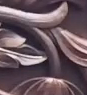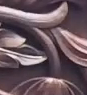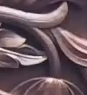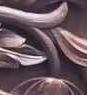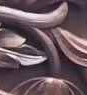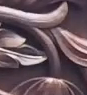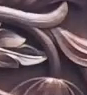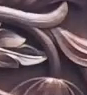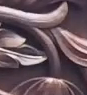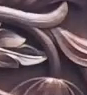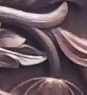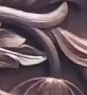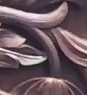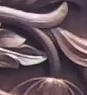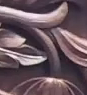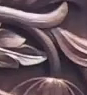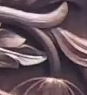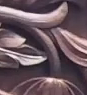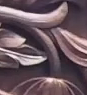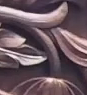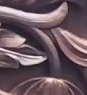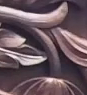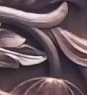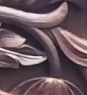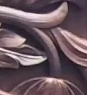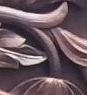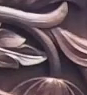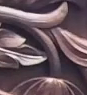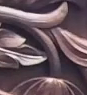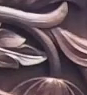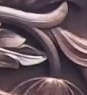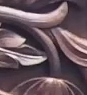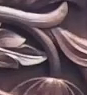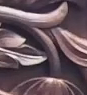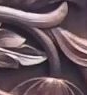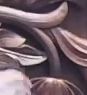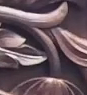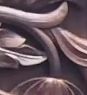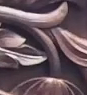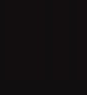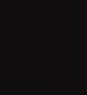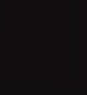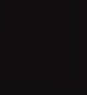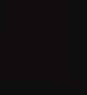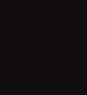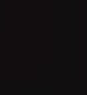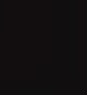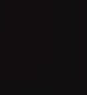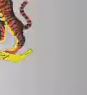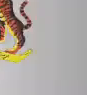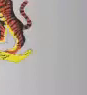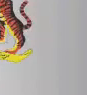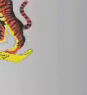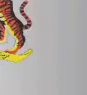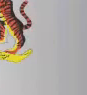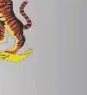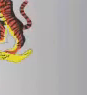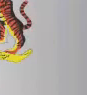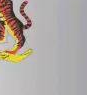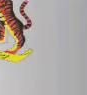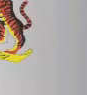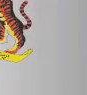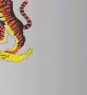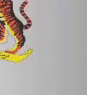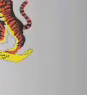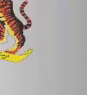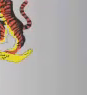Yang Berhormat Menteri, sila habiskan. Kalau tak benarkan penjelasan, sila habiskan. Mua. Yang Berhormat satu Menteri, speaker, mua. Hari ini kita